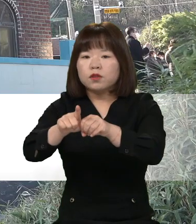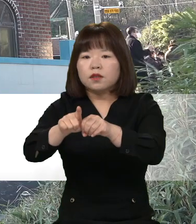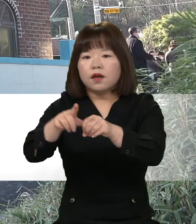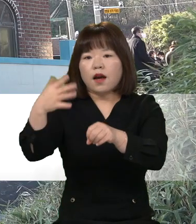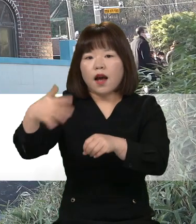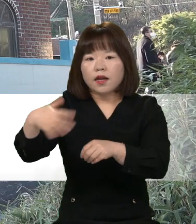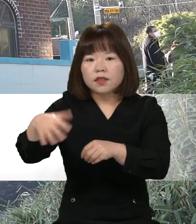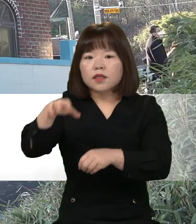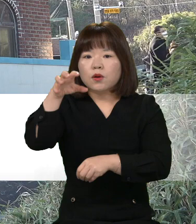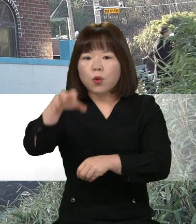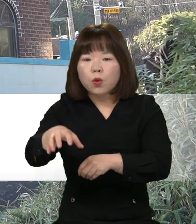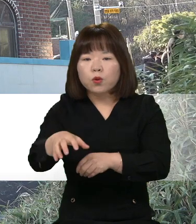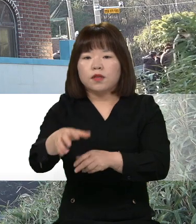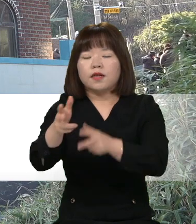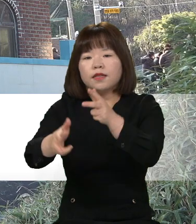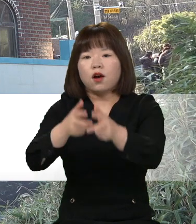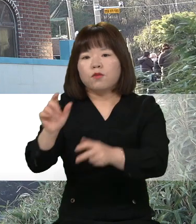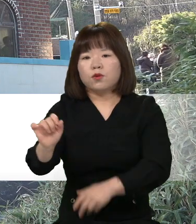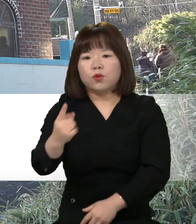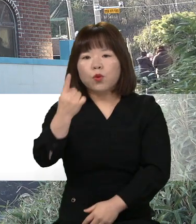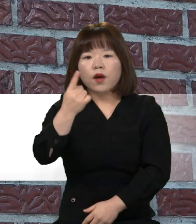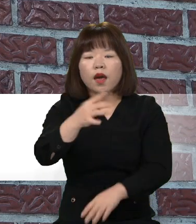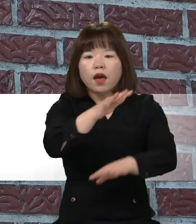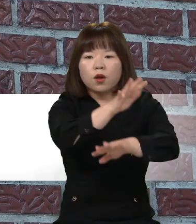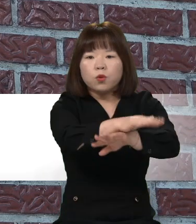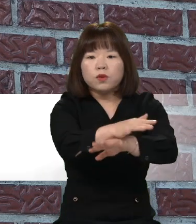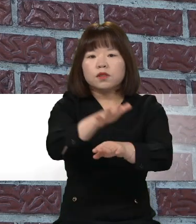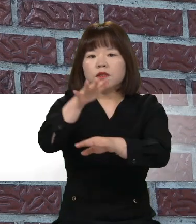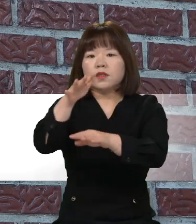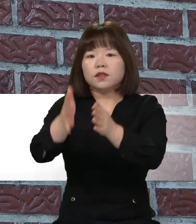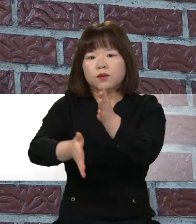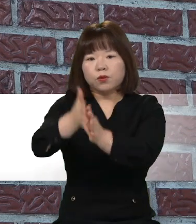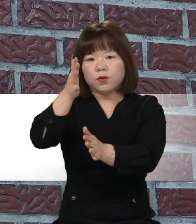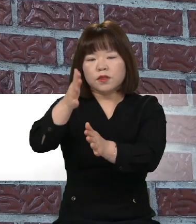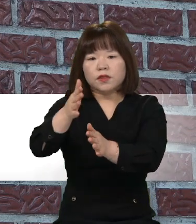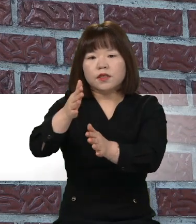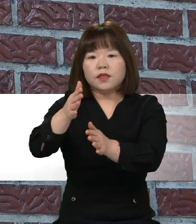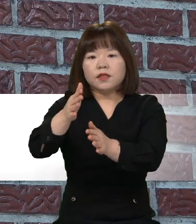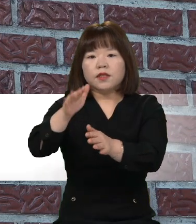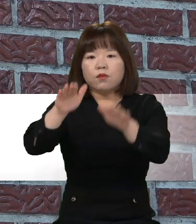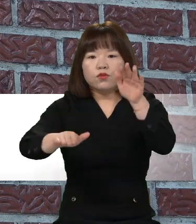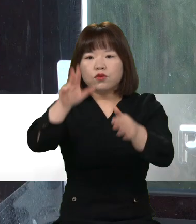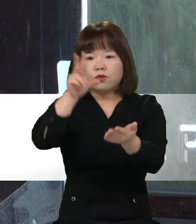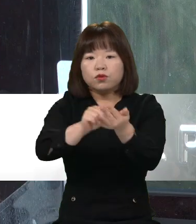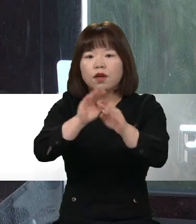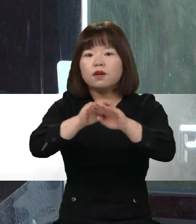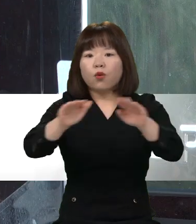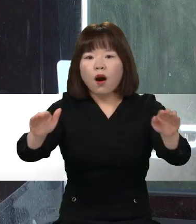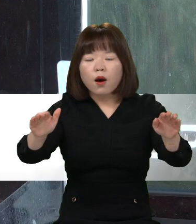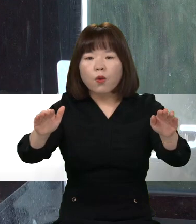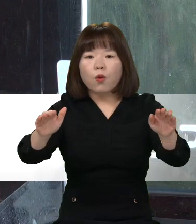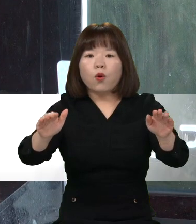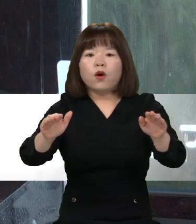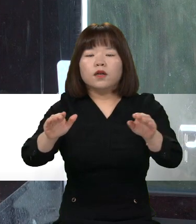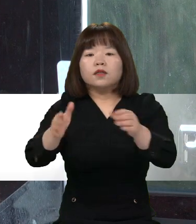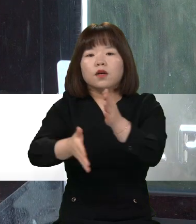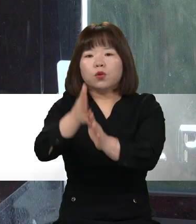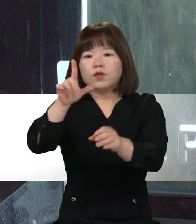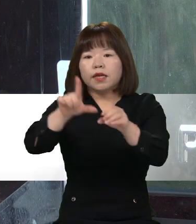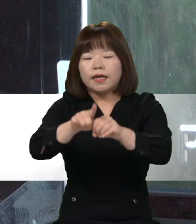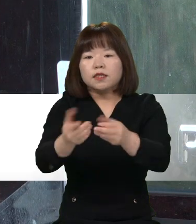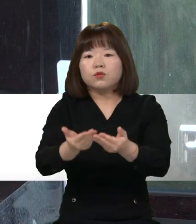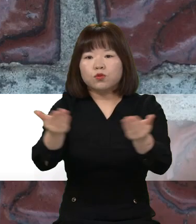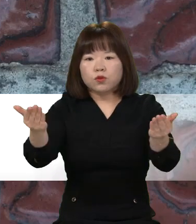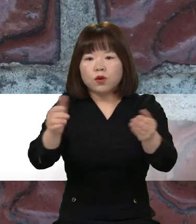도시가스 미공급 지역 보급 사업을 통해 도심 및 농어촌지역 간 에너지 불균형 해소를 도모하며 이에